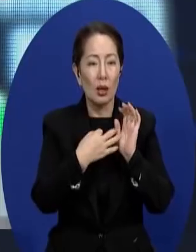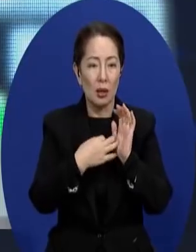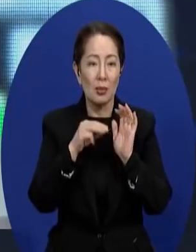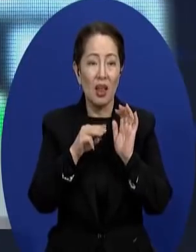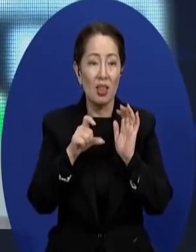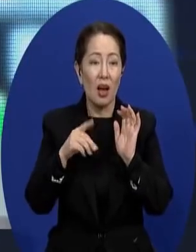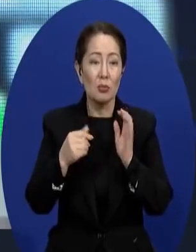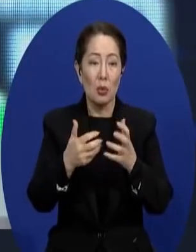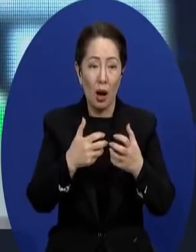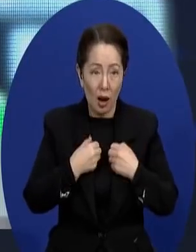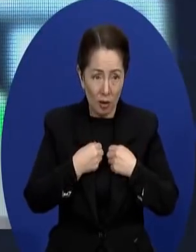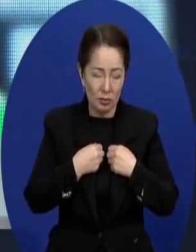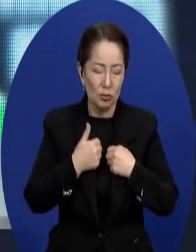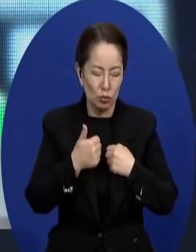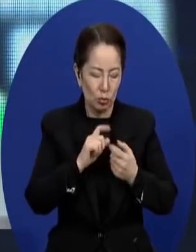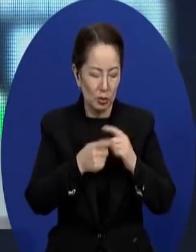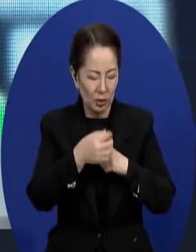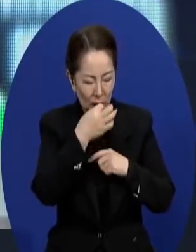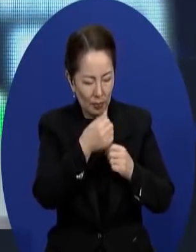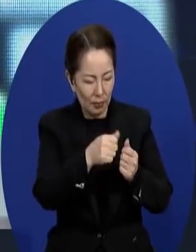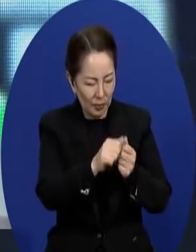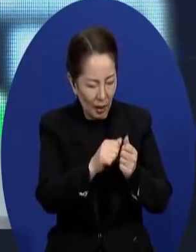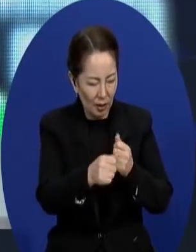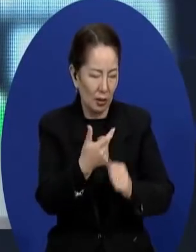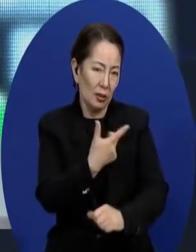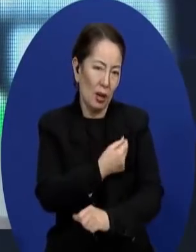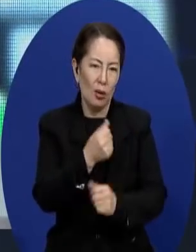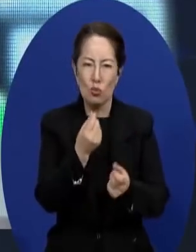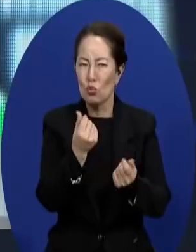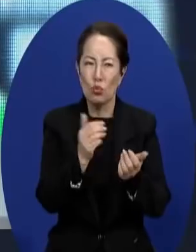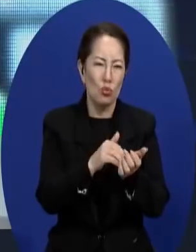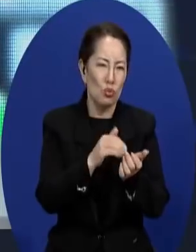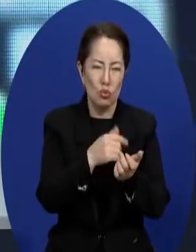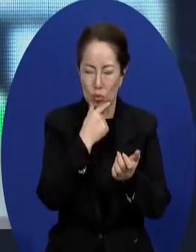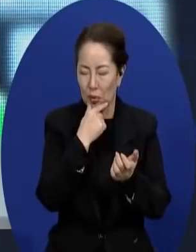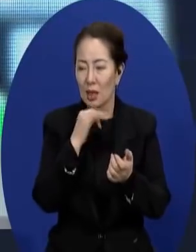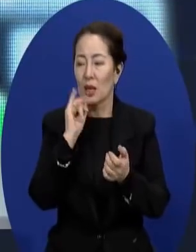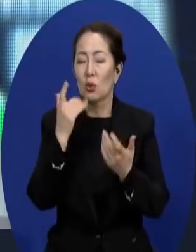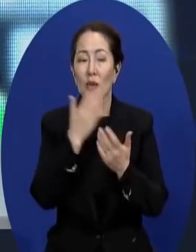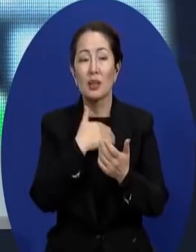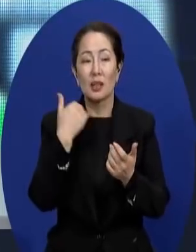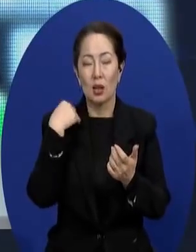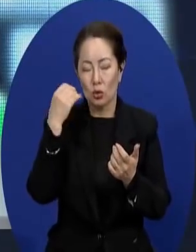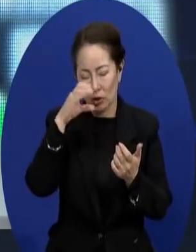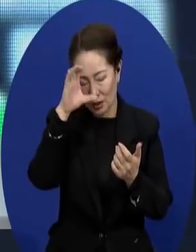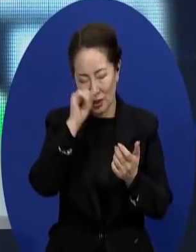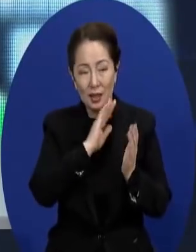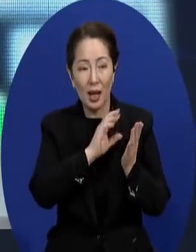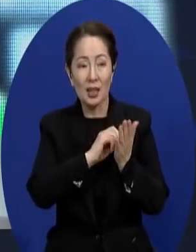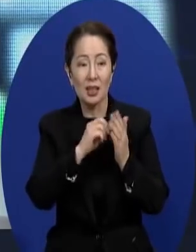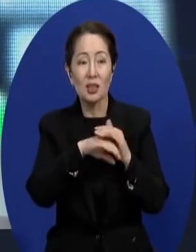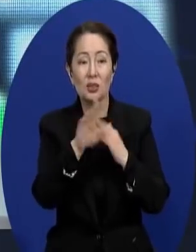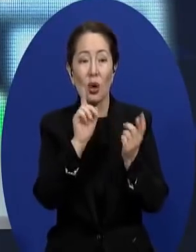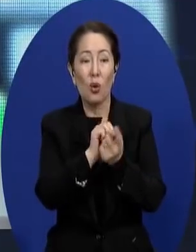авдагч эмчилгээний зардал эм тариаанд хүрэлцэхгүй байгаа учраас эцэг эхчүүд улсын хурлын дарга ерөнхий сайд нарт хандлаа.